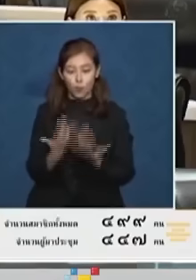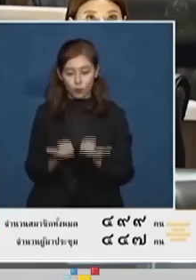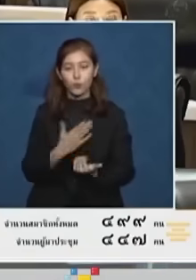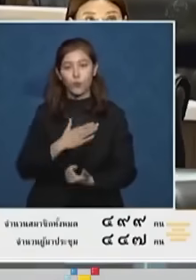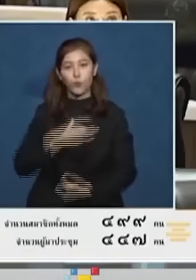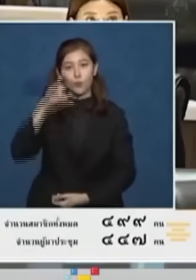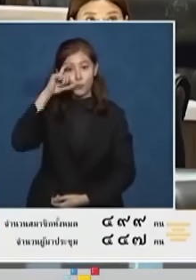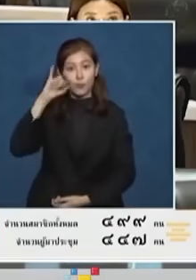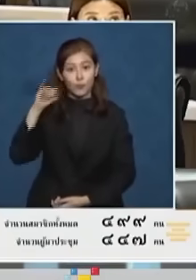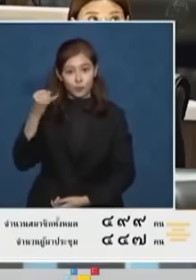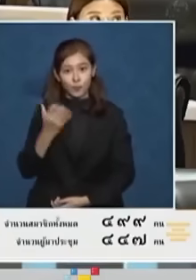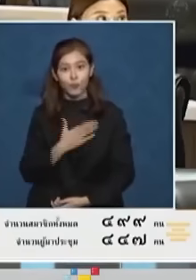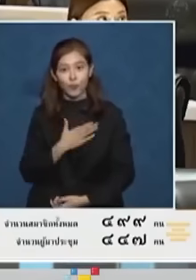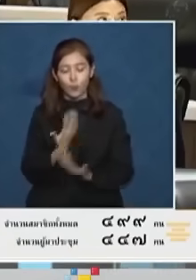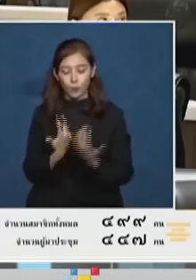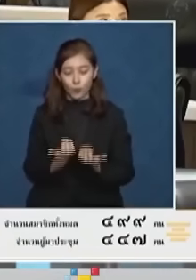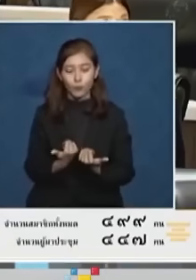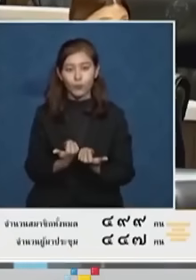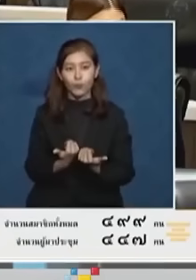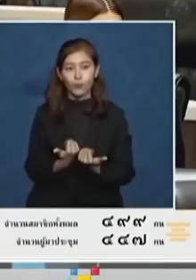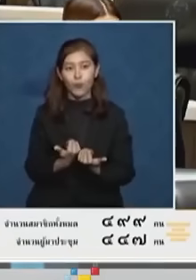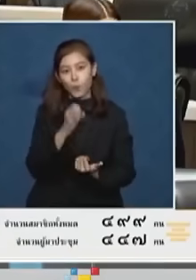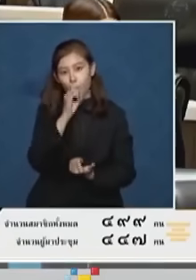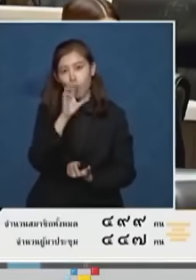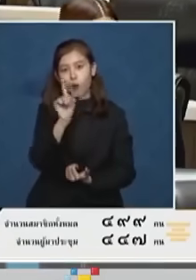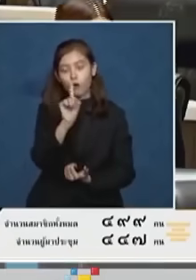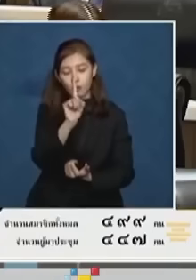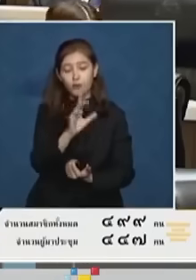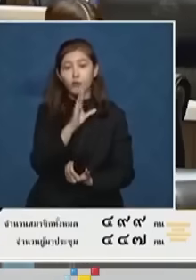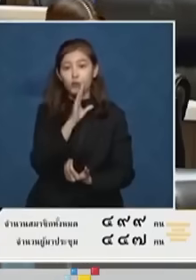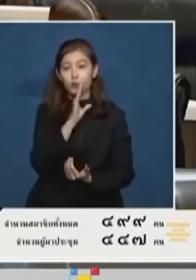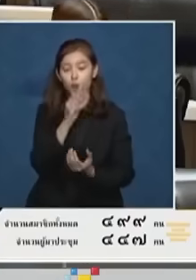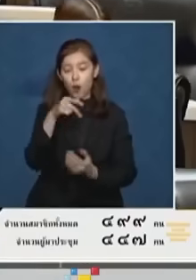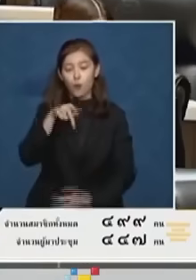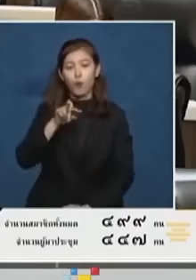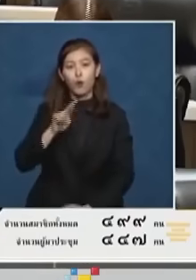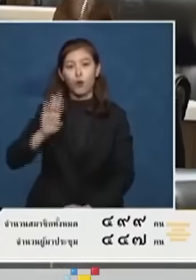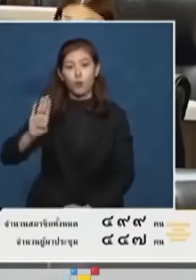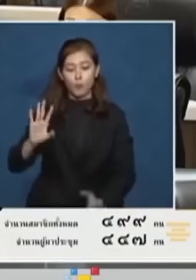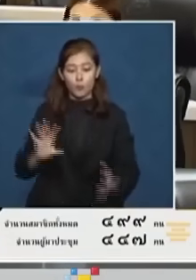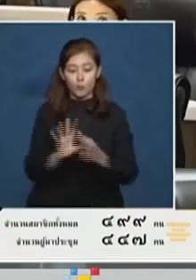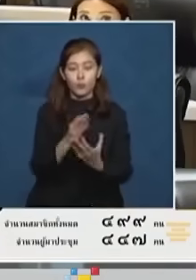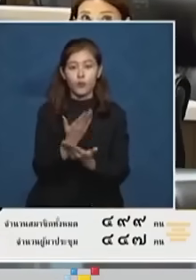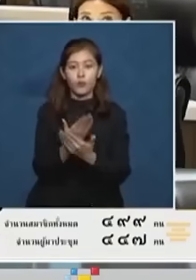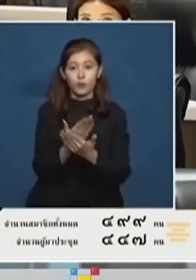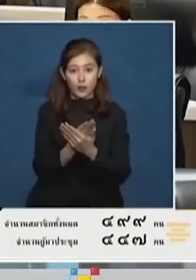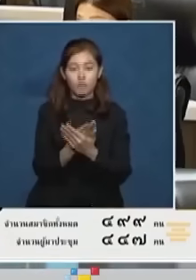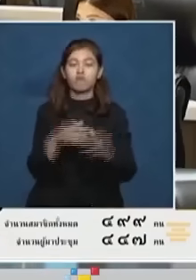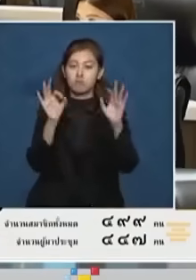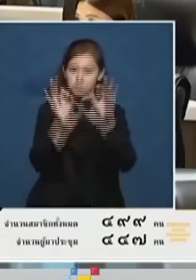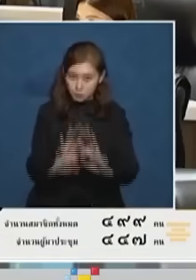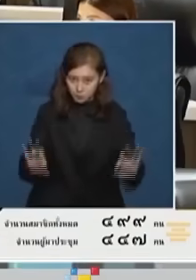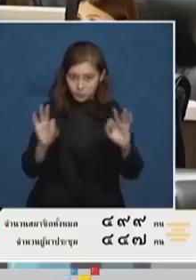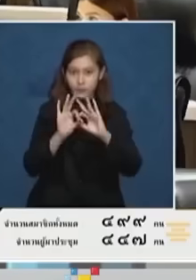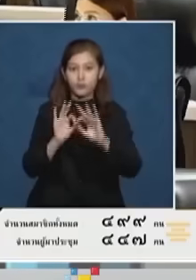สู่ขบวนการยุติธรรมผมมองว่าท่านทักษิณเป็นท่านที่นักสร้างสันติภาพแม้